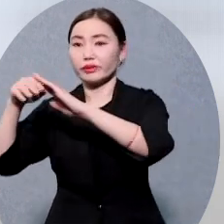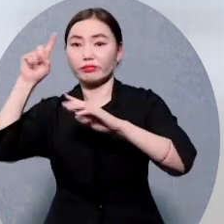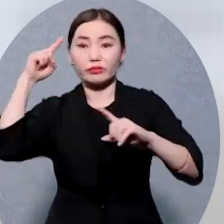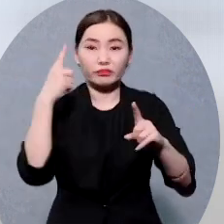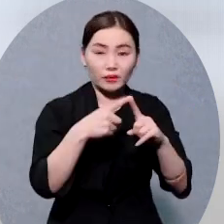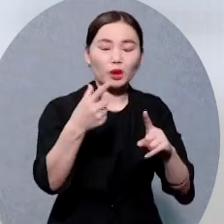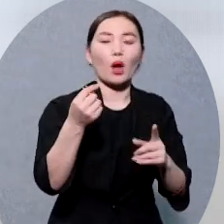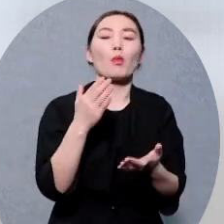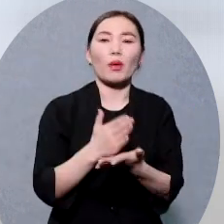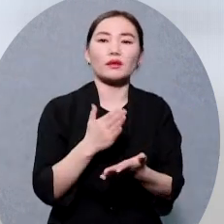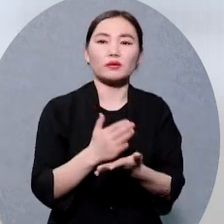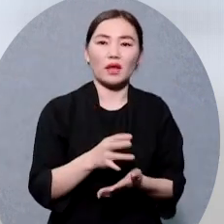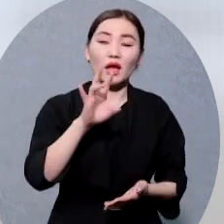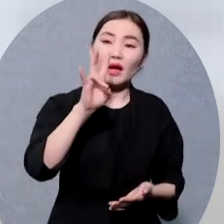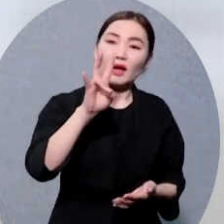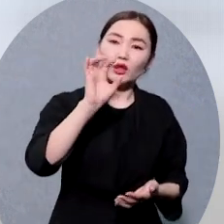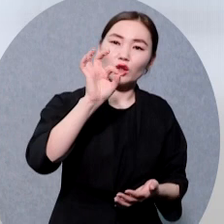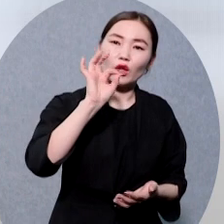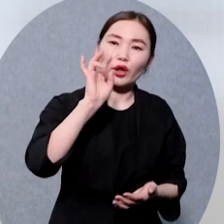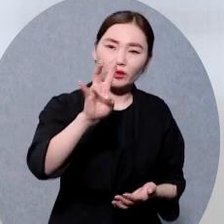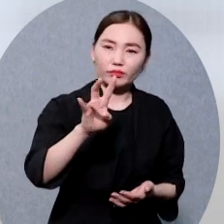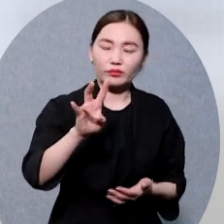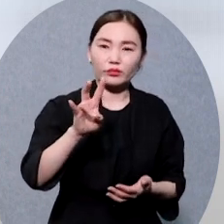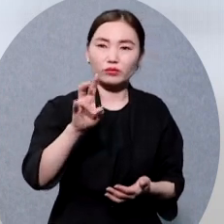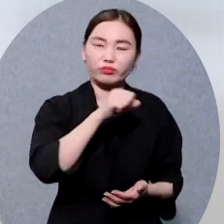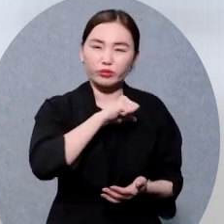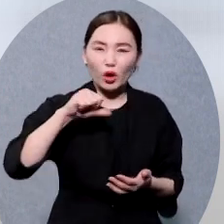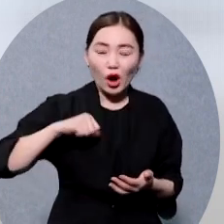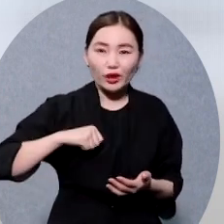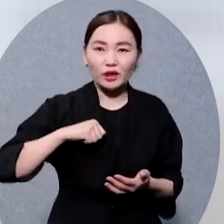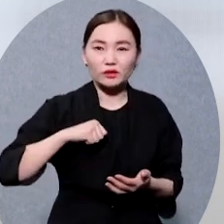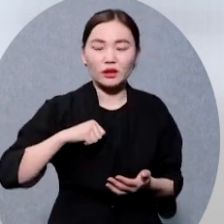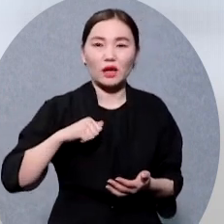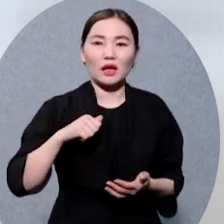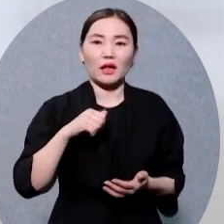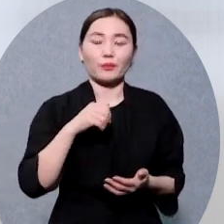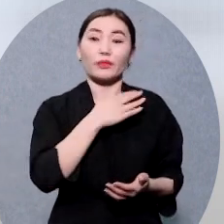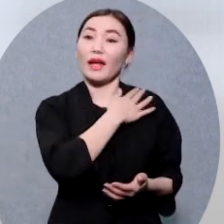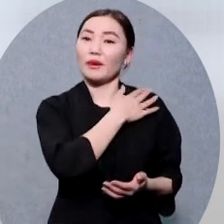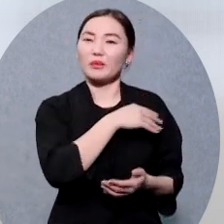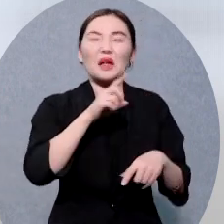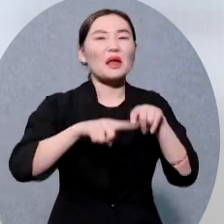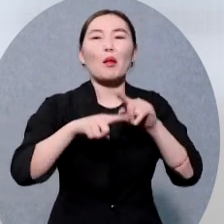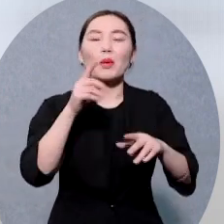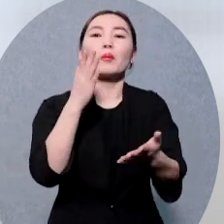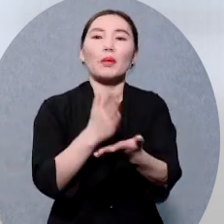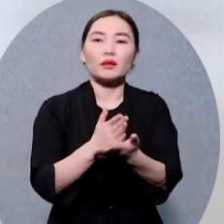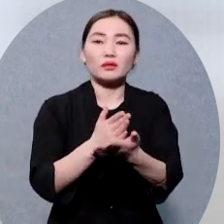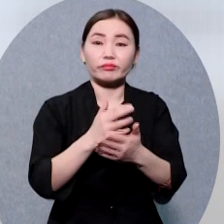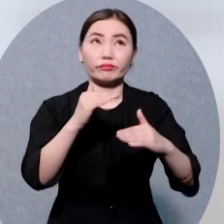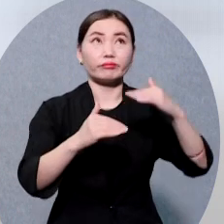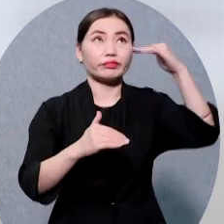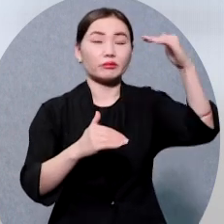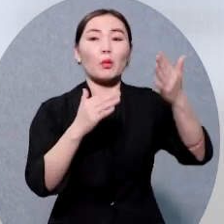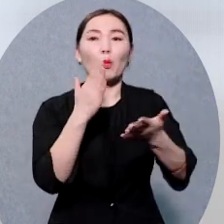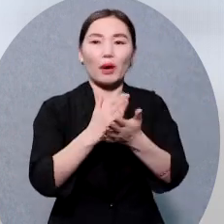олноор байгуулахыг зорж байсан гэж энэ тэмдэглэсэн байна тийм ээ. За тэгэхээр зэрэг ноёд язгууртны хэрэгэм зэрэг хэдий ч нэ өндөр байна төдий ч нэ одоо тэр